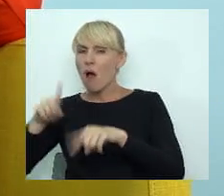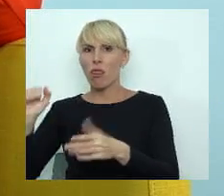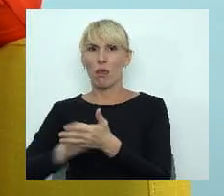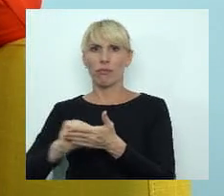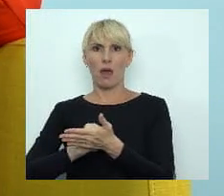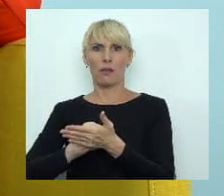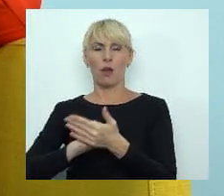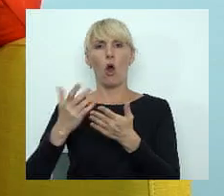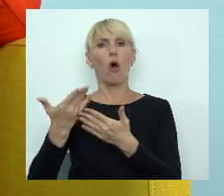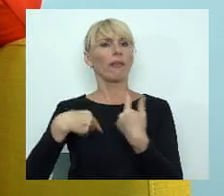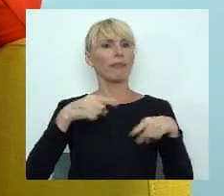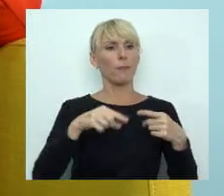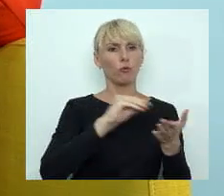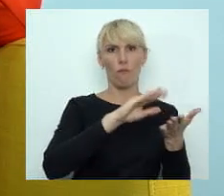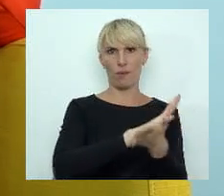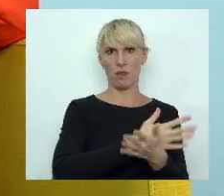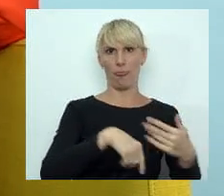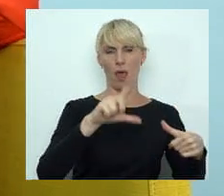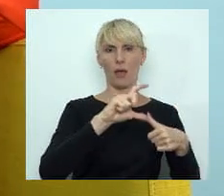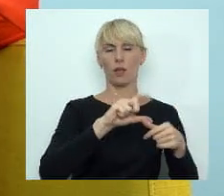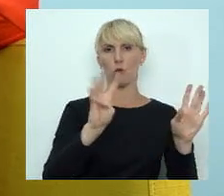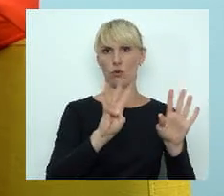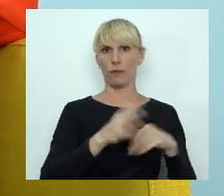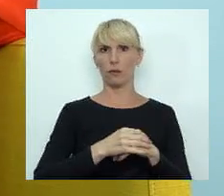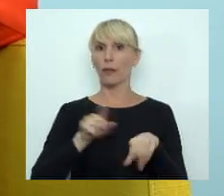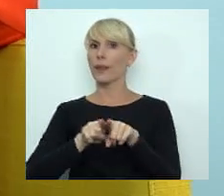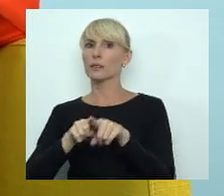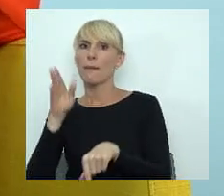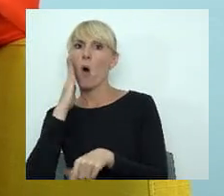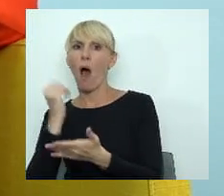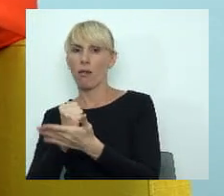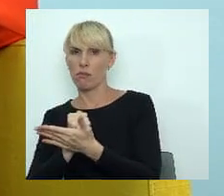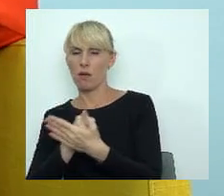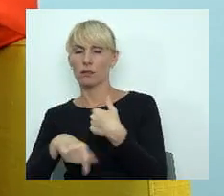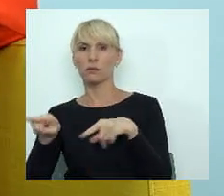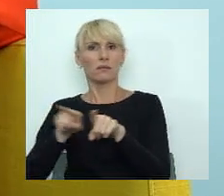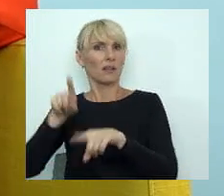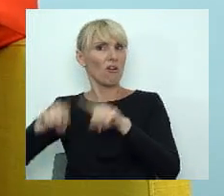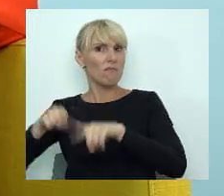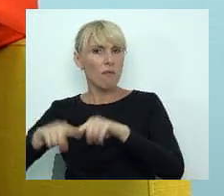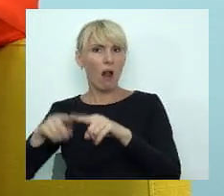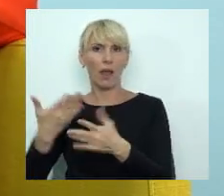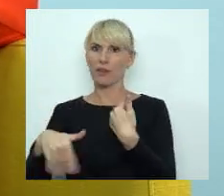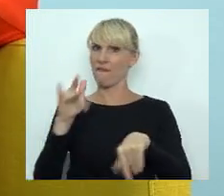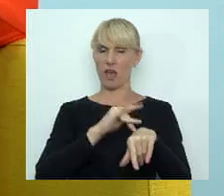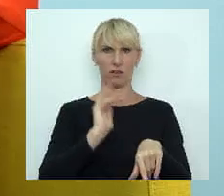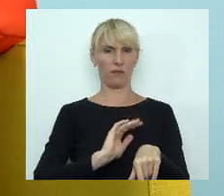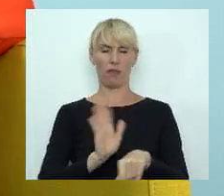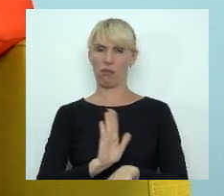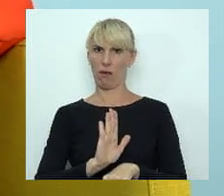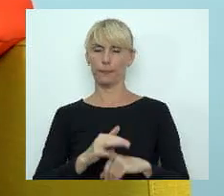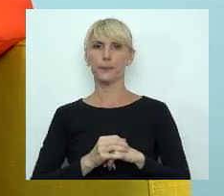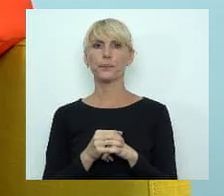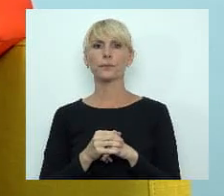zostały wymienione w artykule 9. Tak samo nasz adres zamieszkania to dane zwykłe, a nie dane wrażliwe. Natomiast pytał